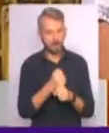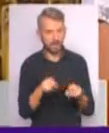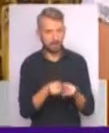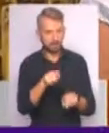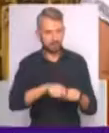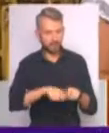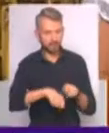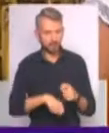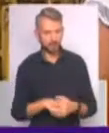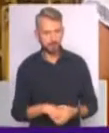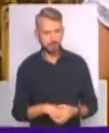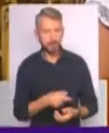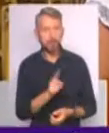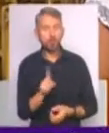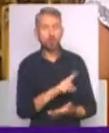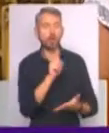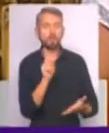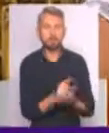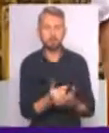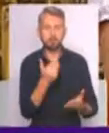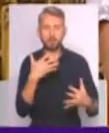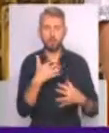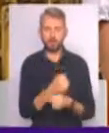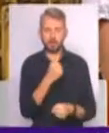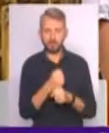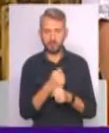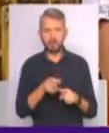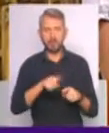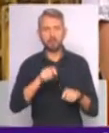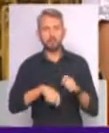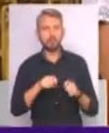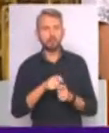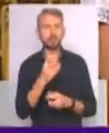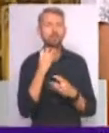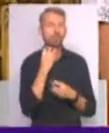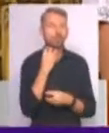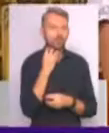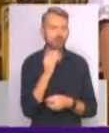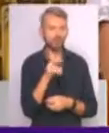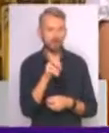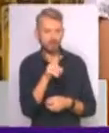тесты. То, что обязательно перед похудением сделать, это функция щитовидной железы,